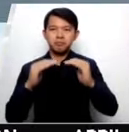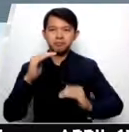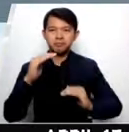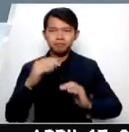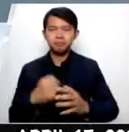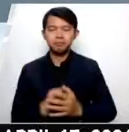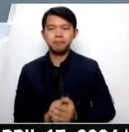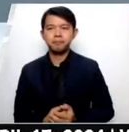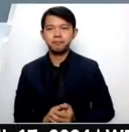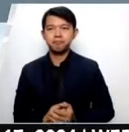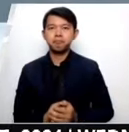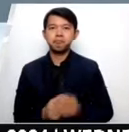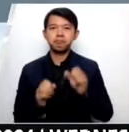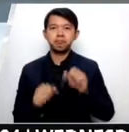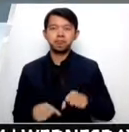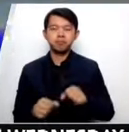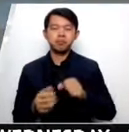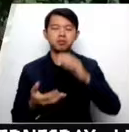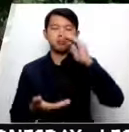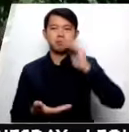ng tubig para sa